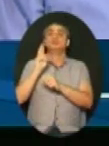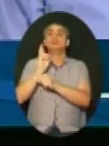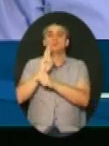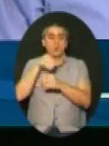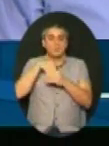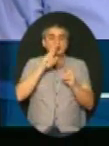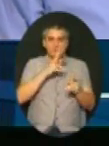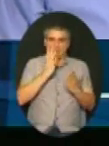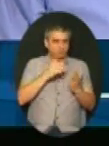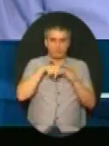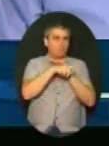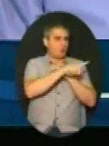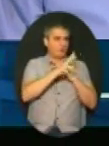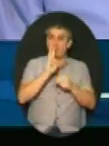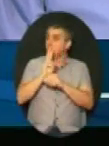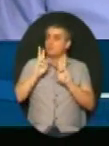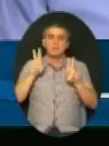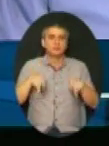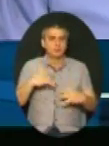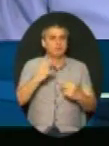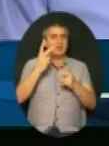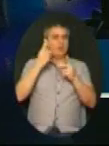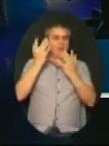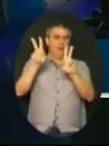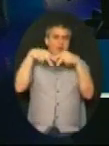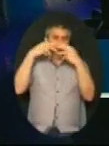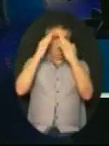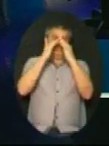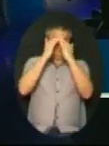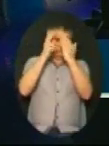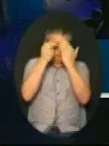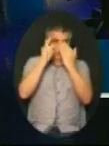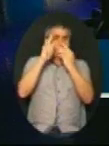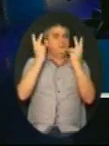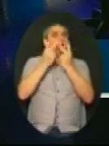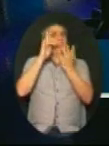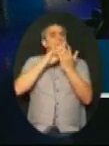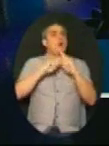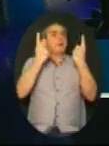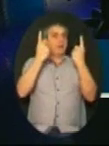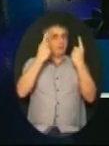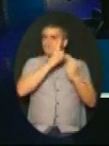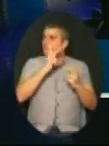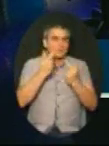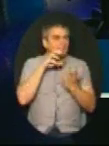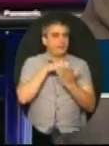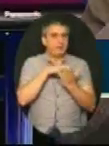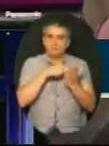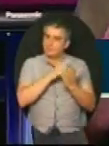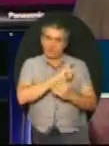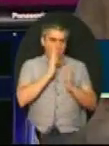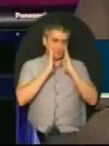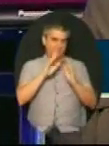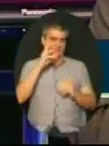המצביעים הקיימים, הם בורחים להם. לשמר את הקיימים ולדאוג להחזיר, מה שנקרא, הביתה, את אלה שמחפשים מקום אחר, והם לא מחפשים מרכז כי הם לא